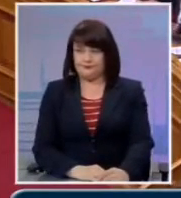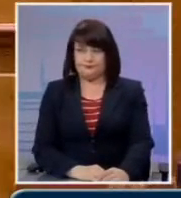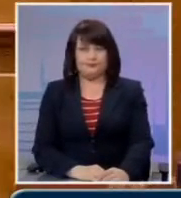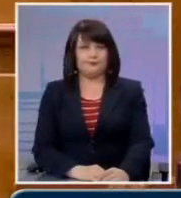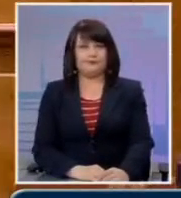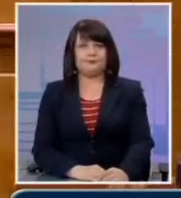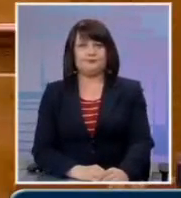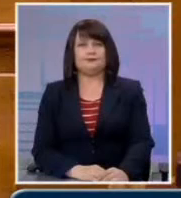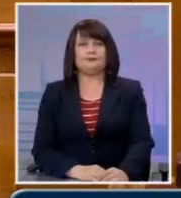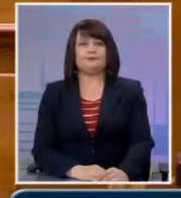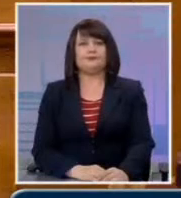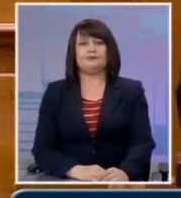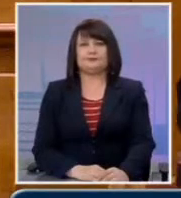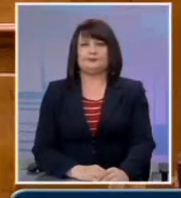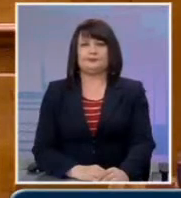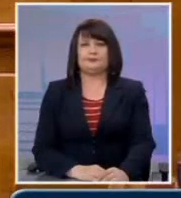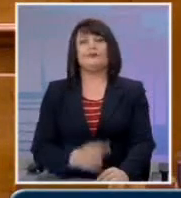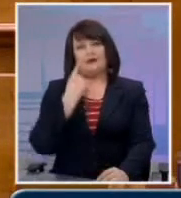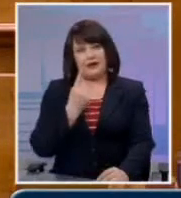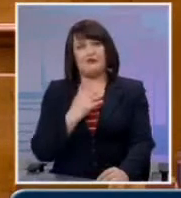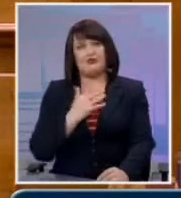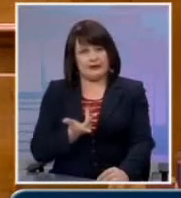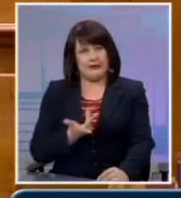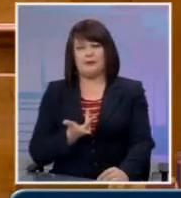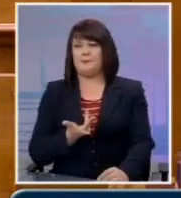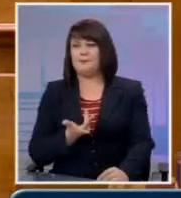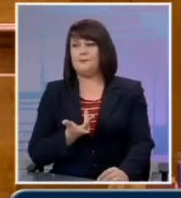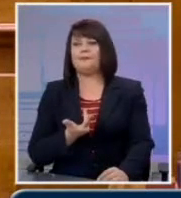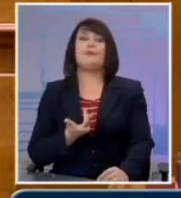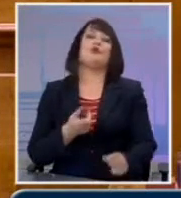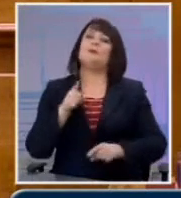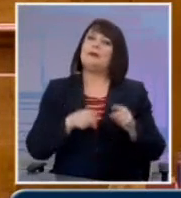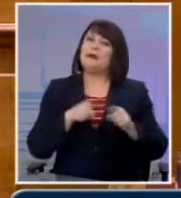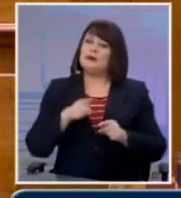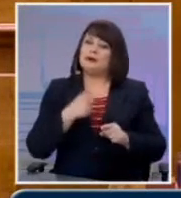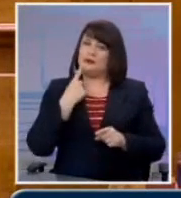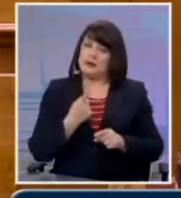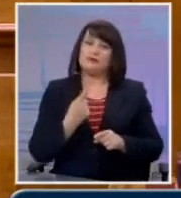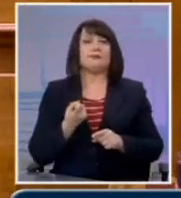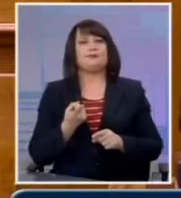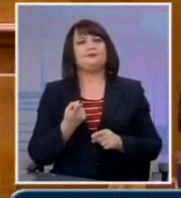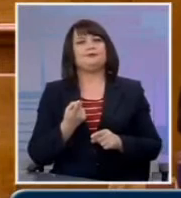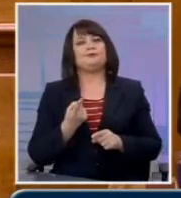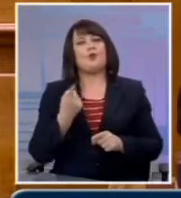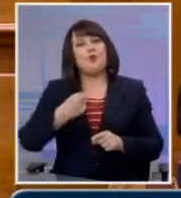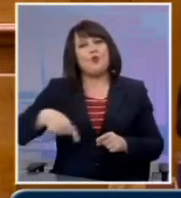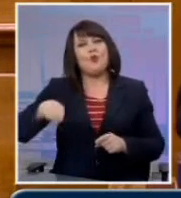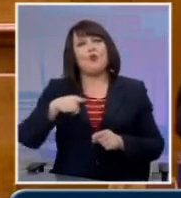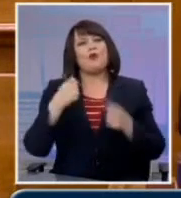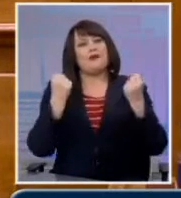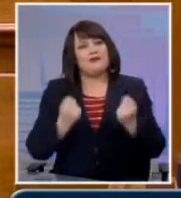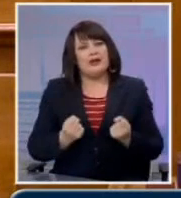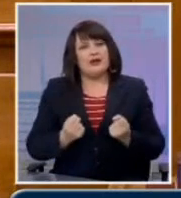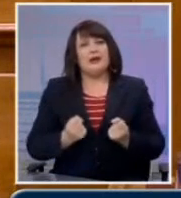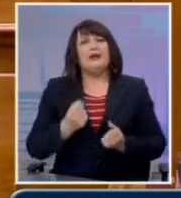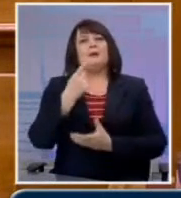να τους καταμετρήσουμε λοιπόν. Βλέπουμε λοιπόν ότι και αυτοί οι οποίοι πλήρωσαν όλη αυτή τη βαριά δουλειά για τη